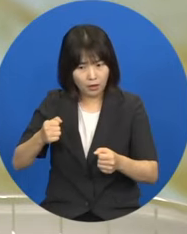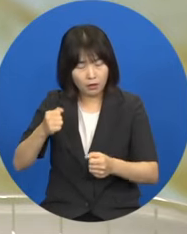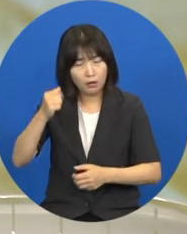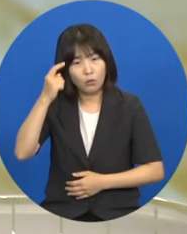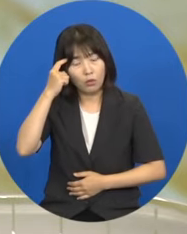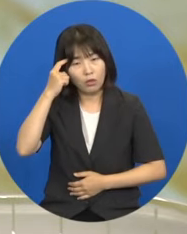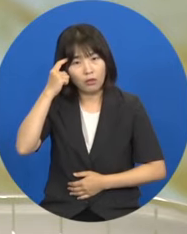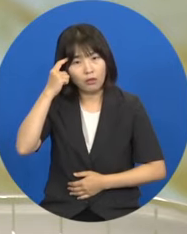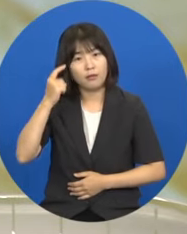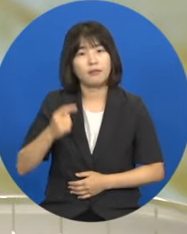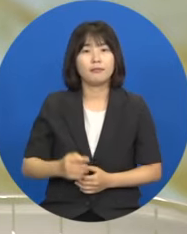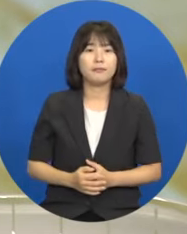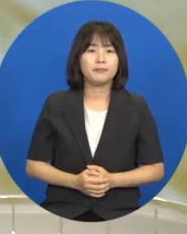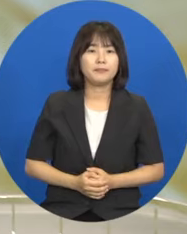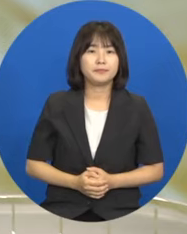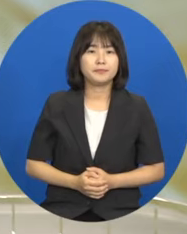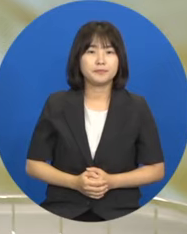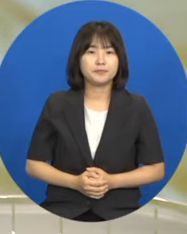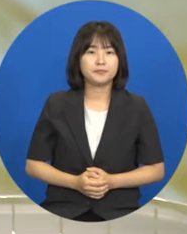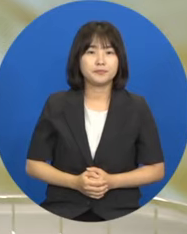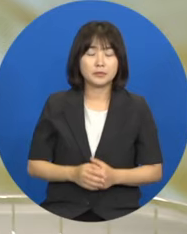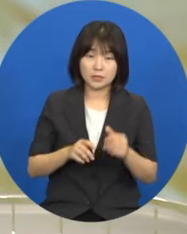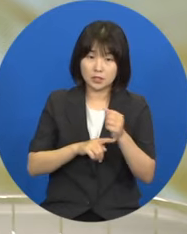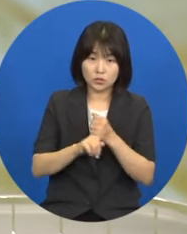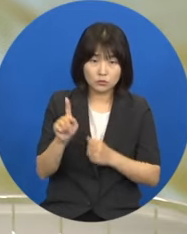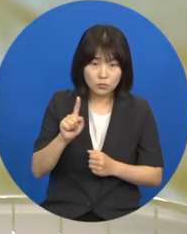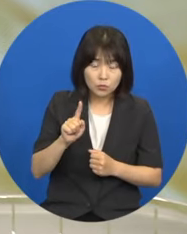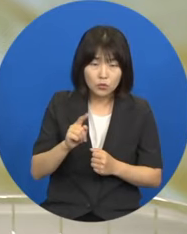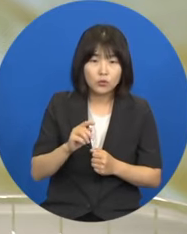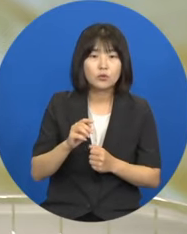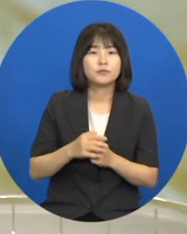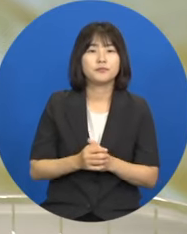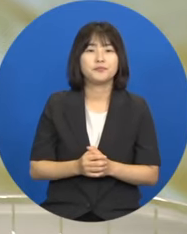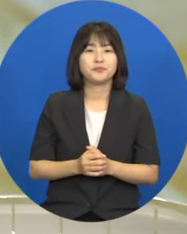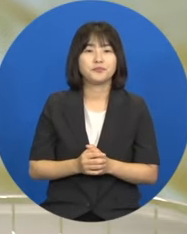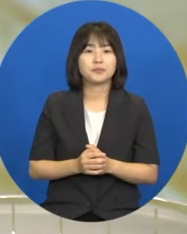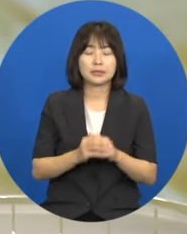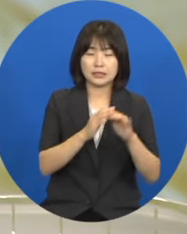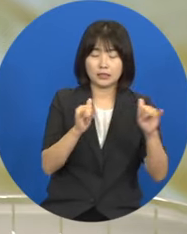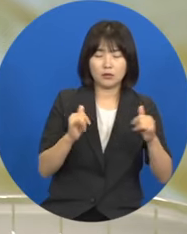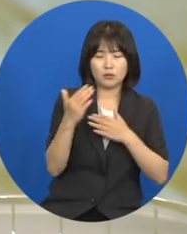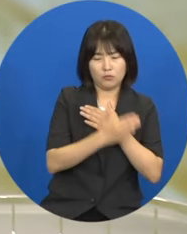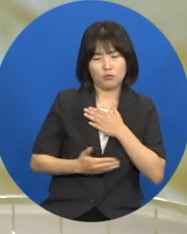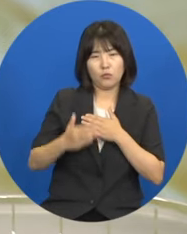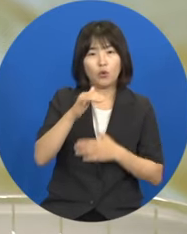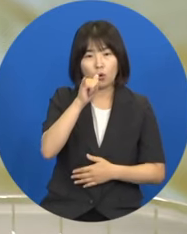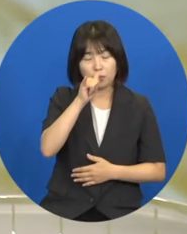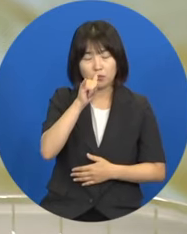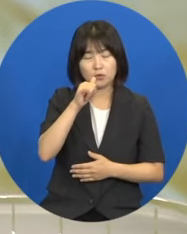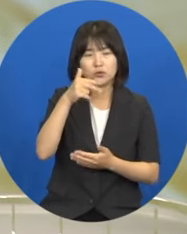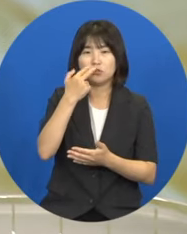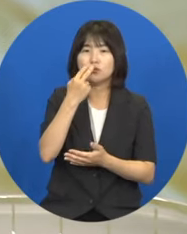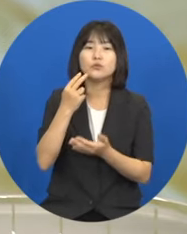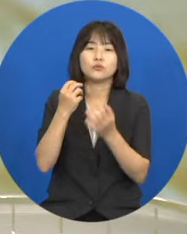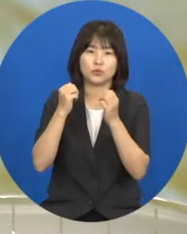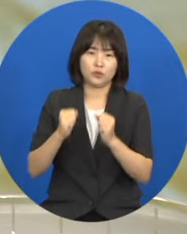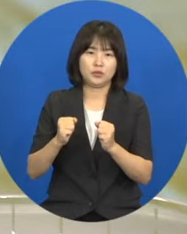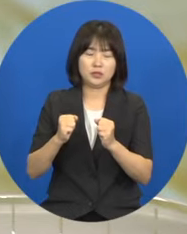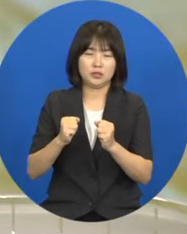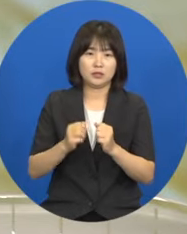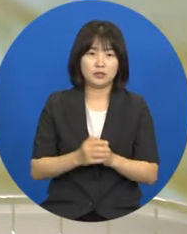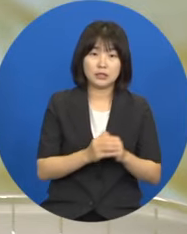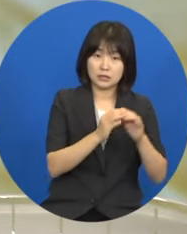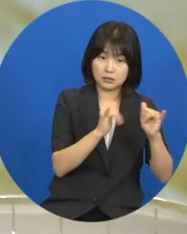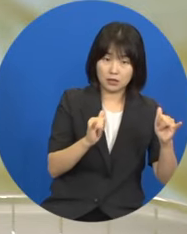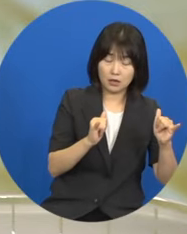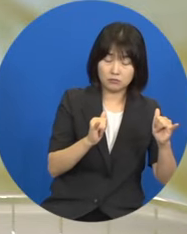있는 것일까요? 왜냐하면 인간은 몸을 입은 존재이기 때문에 그렇습니다. 여러분, 인간이 인간이라면